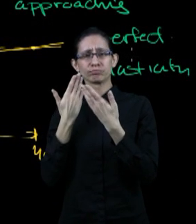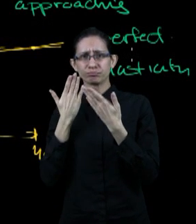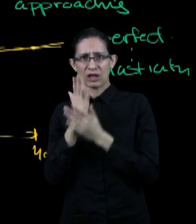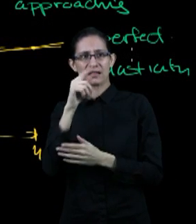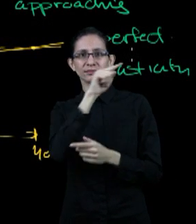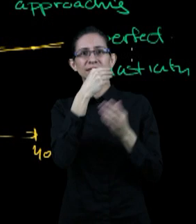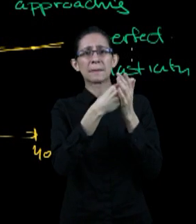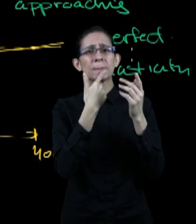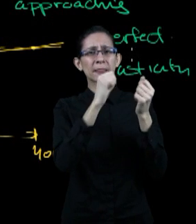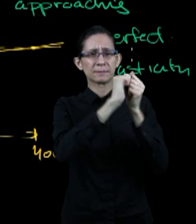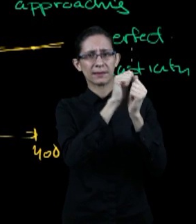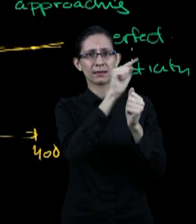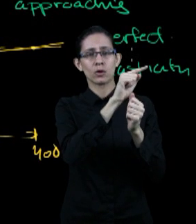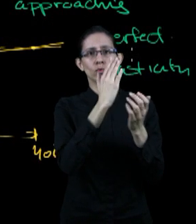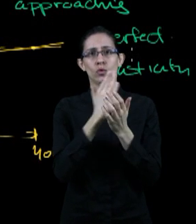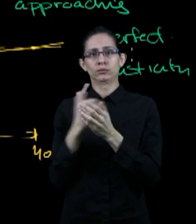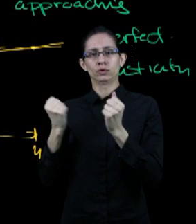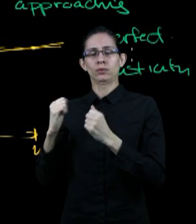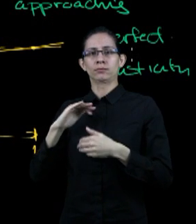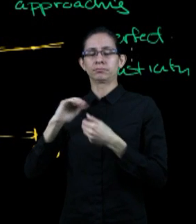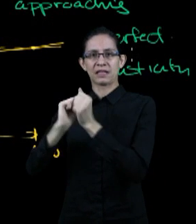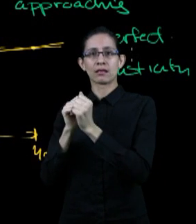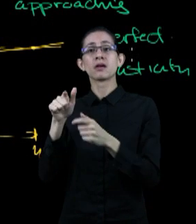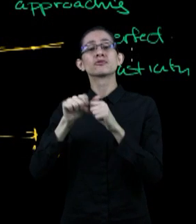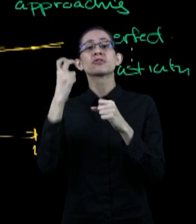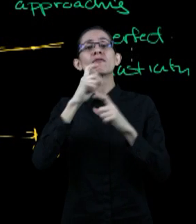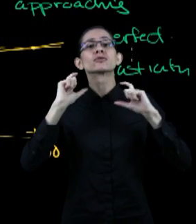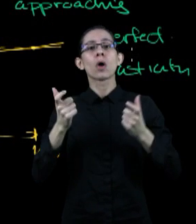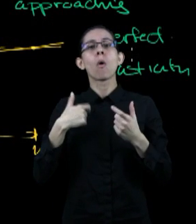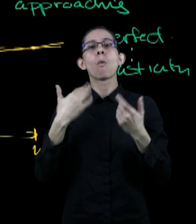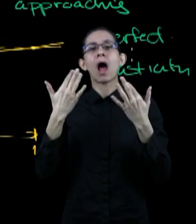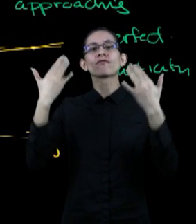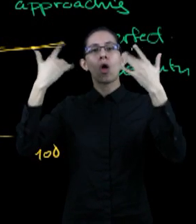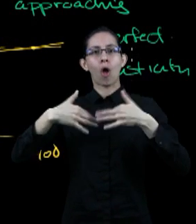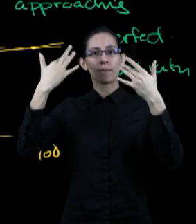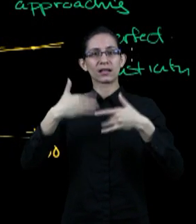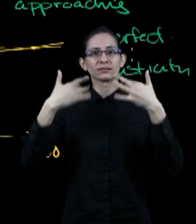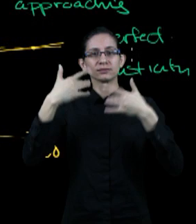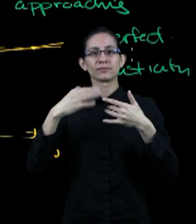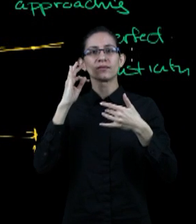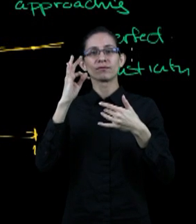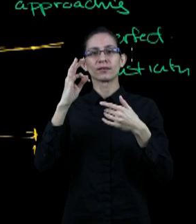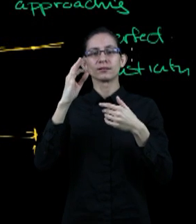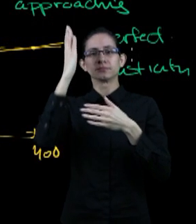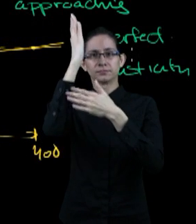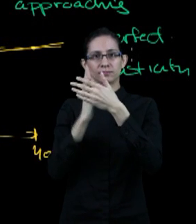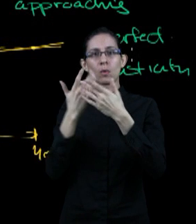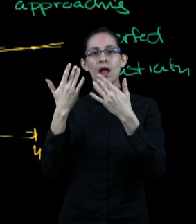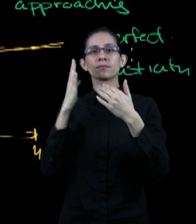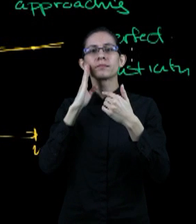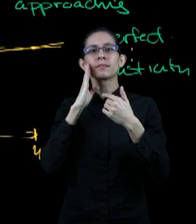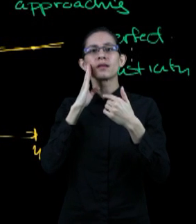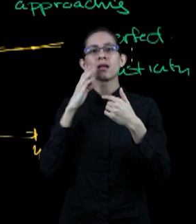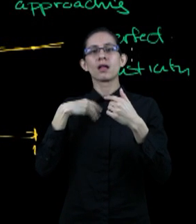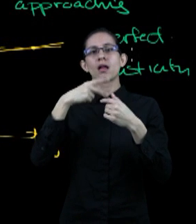ceny. W elastyczności podaży fajne jest to, że bardzo łatwo wykreślić krzywą o elastyczności równej 1, a